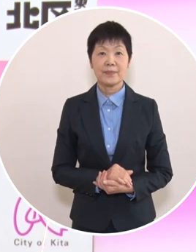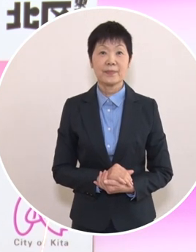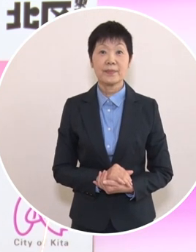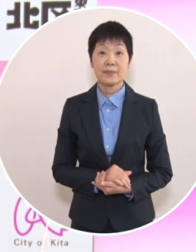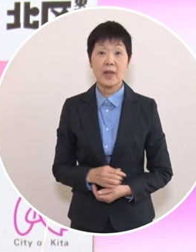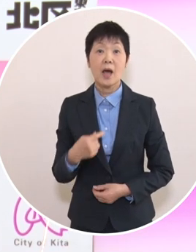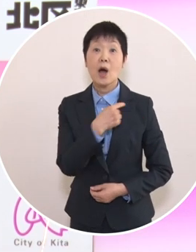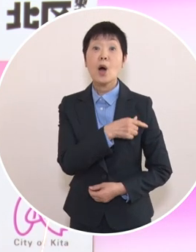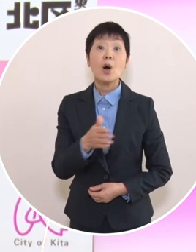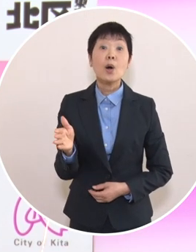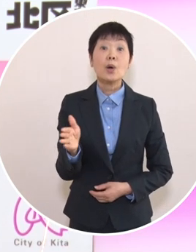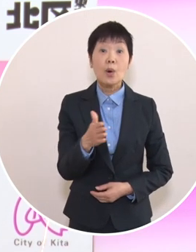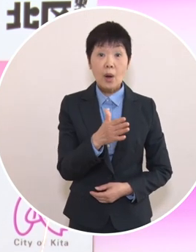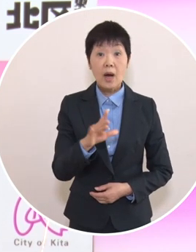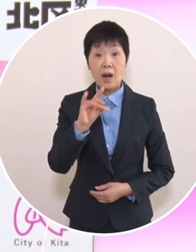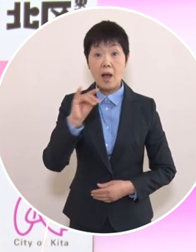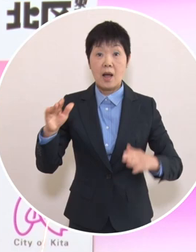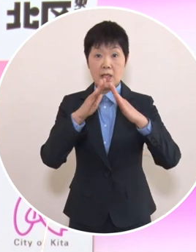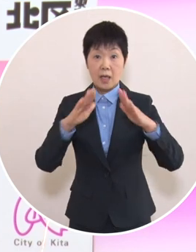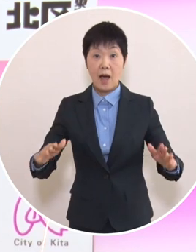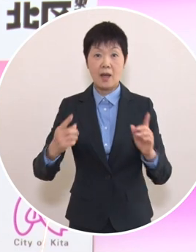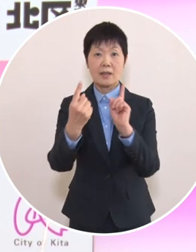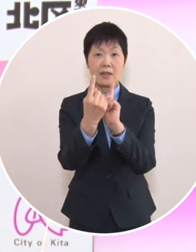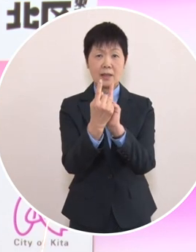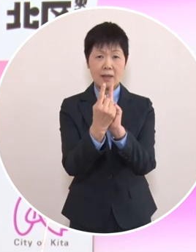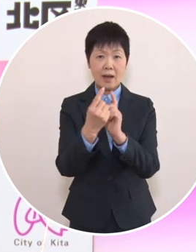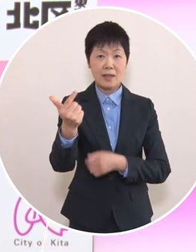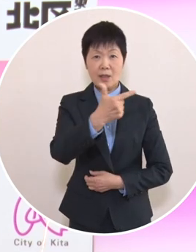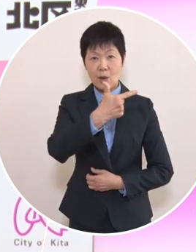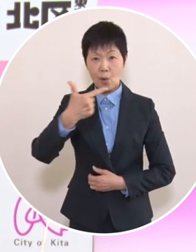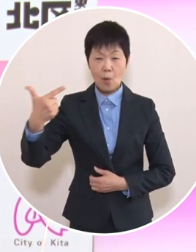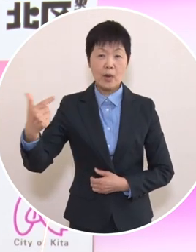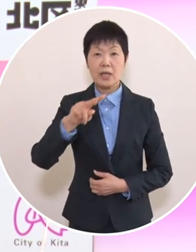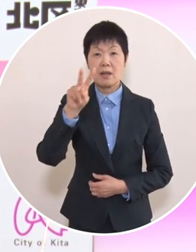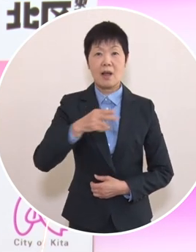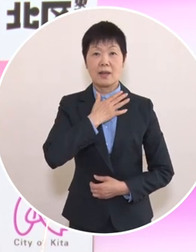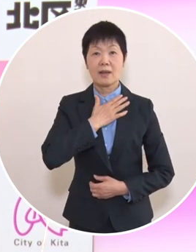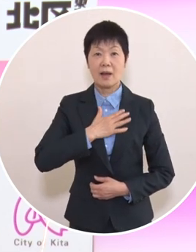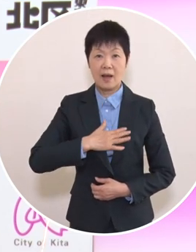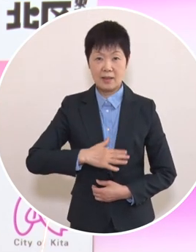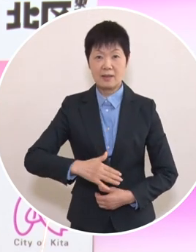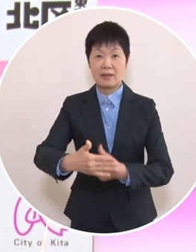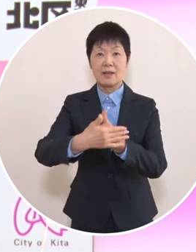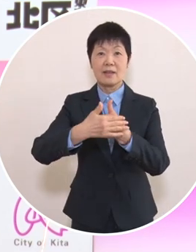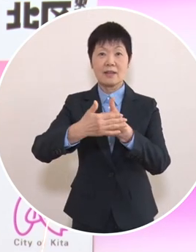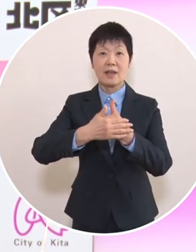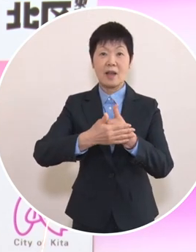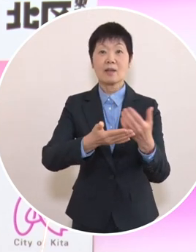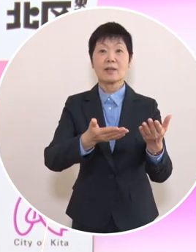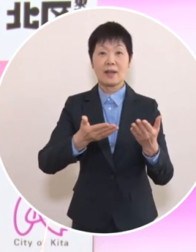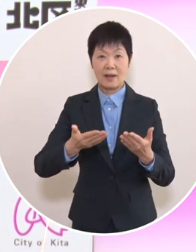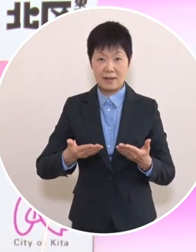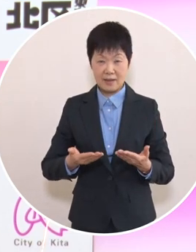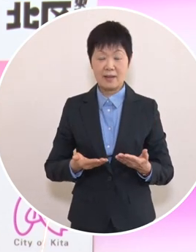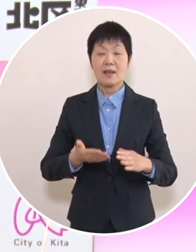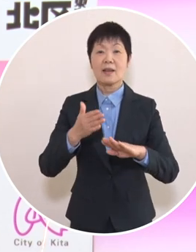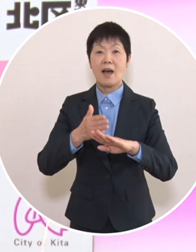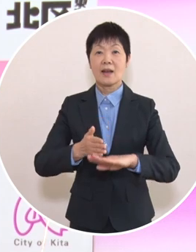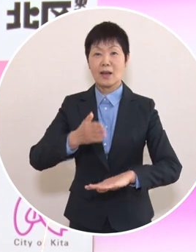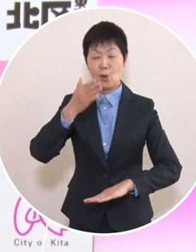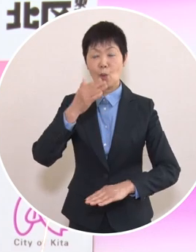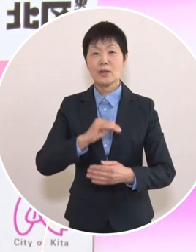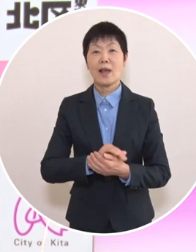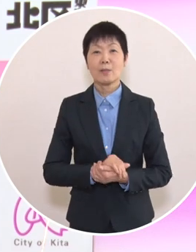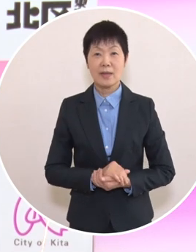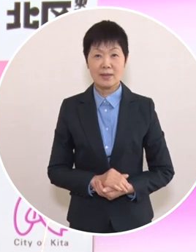そして日頃より北区議会に対し多大なるご理解ご支援を賜り誠にありがとう